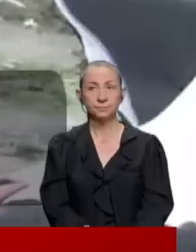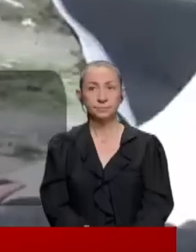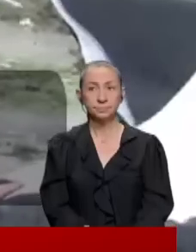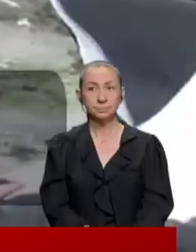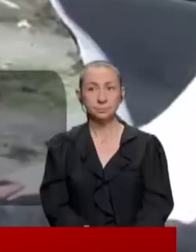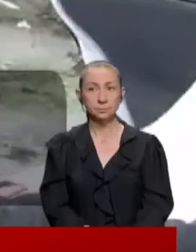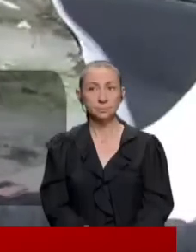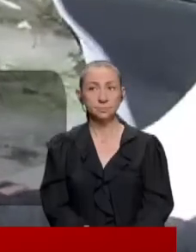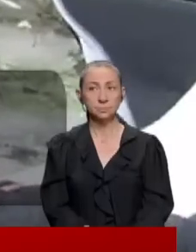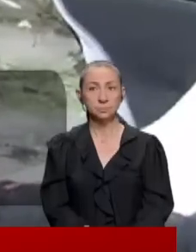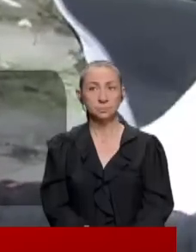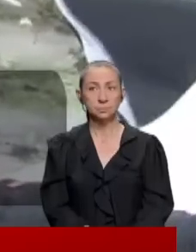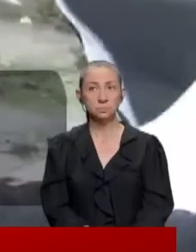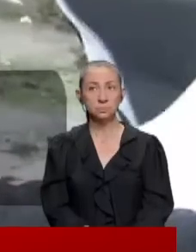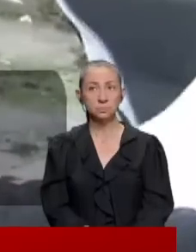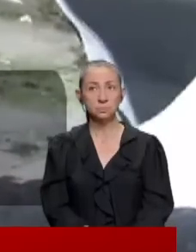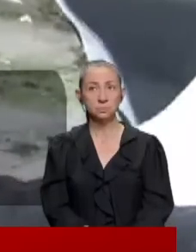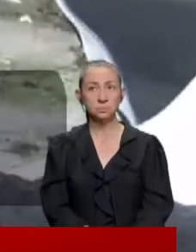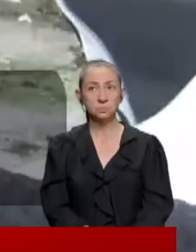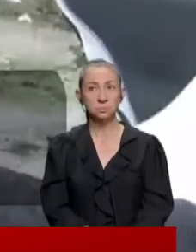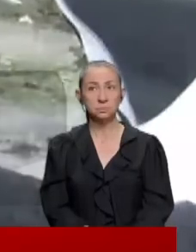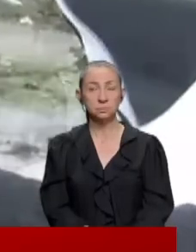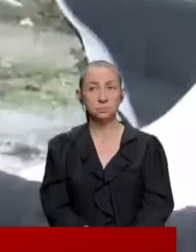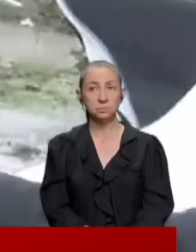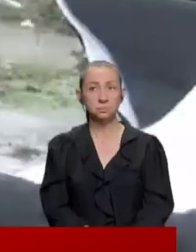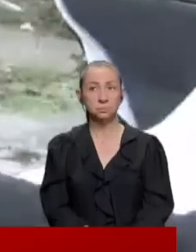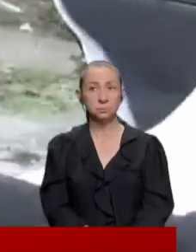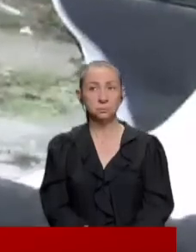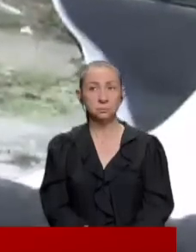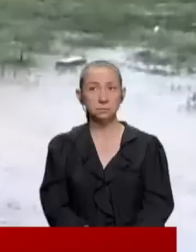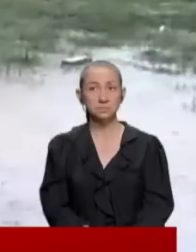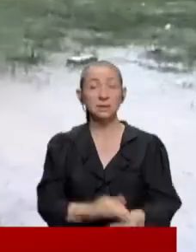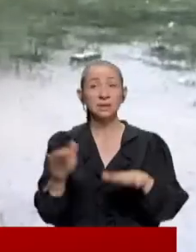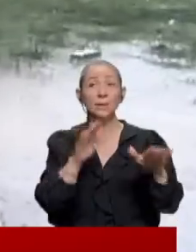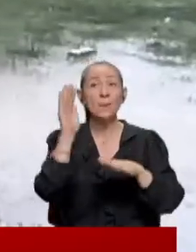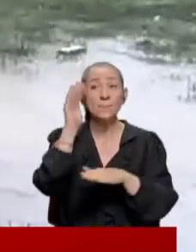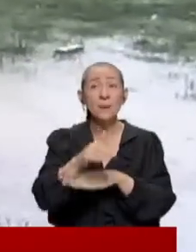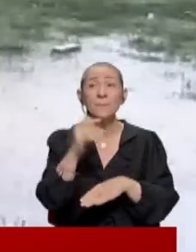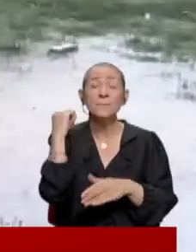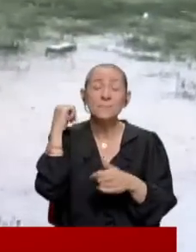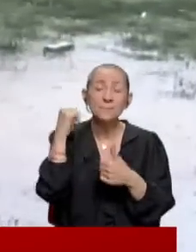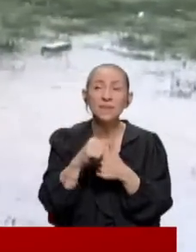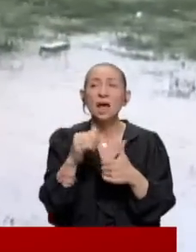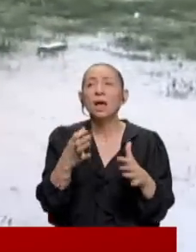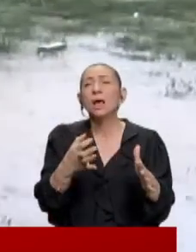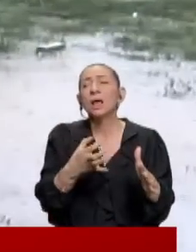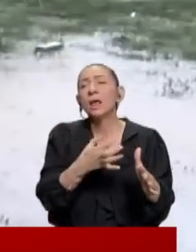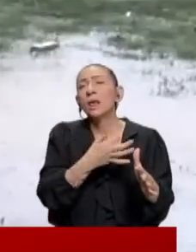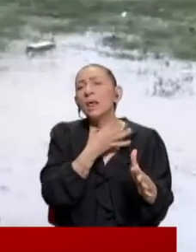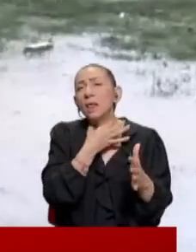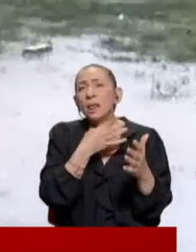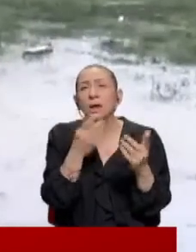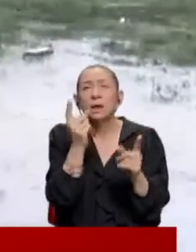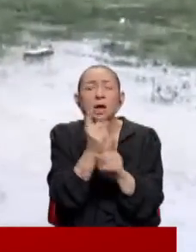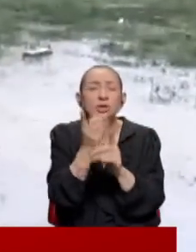Bize yardımcı olun lütfen. Çocuklarımız çok mağdur. Depremzedeler bir kez daha çaresizlikle karşı